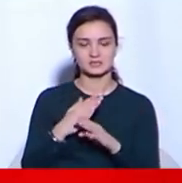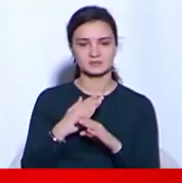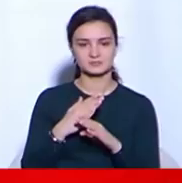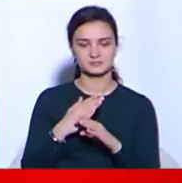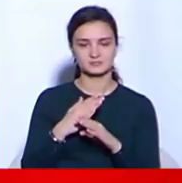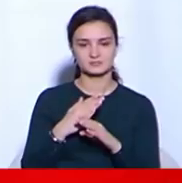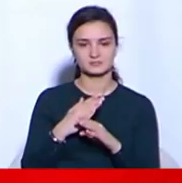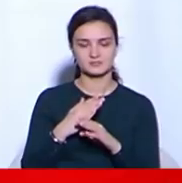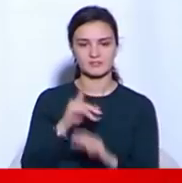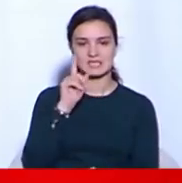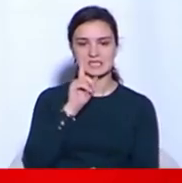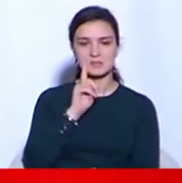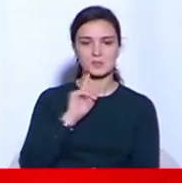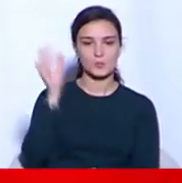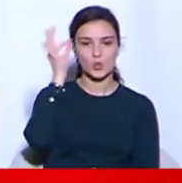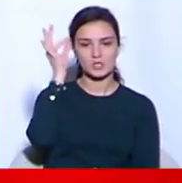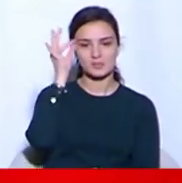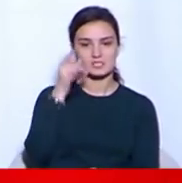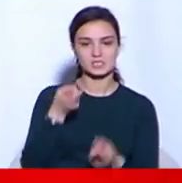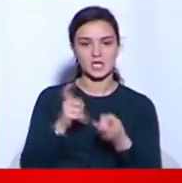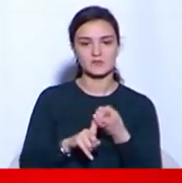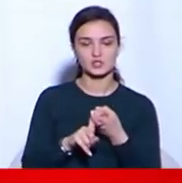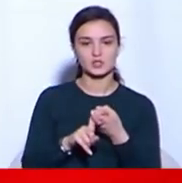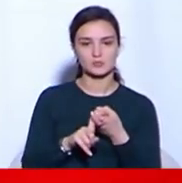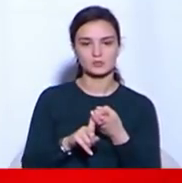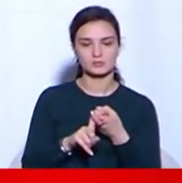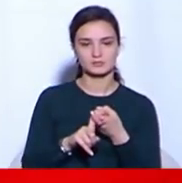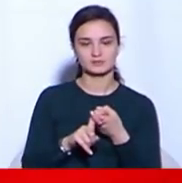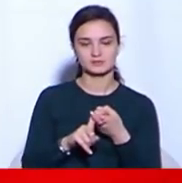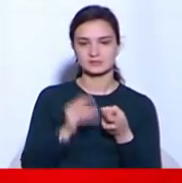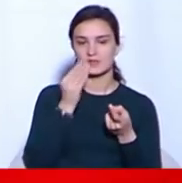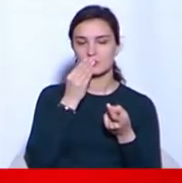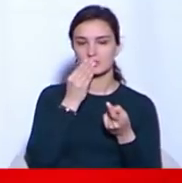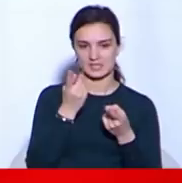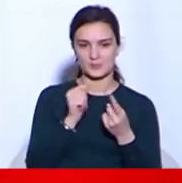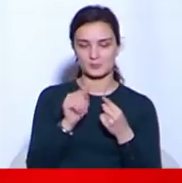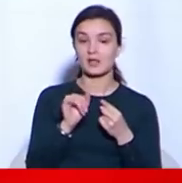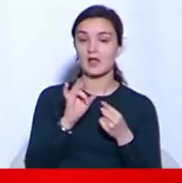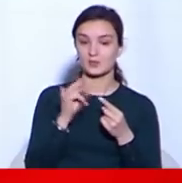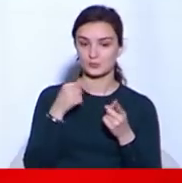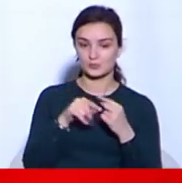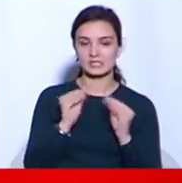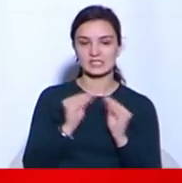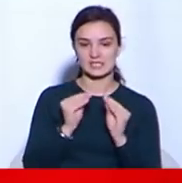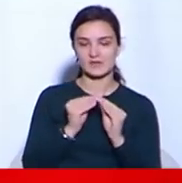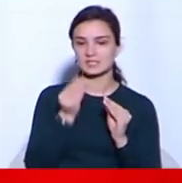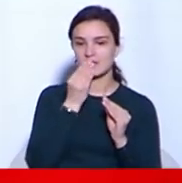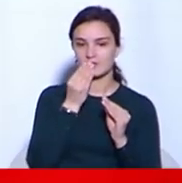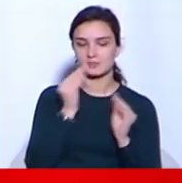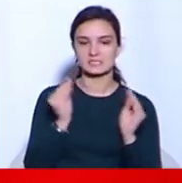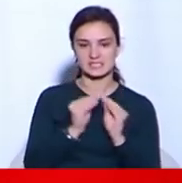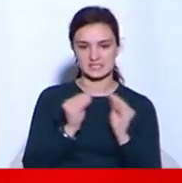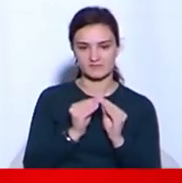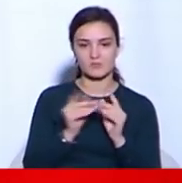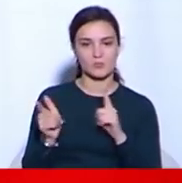იმ ტკბილ მოგონებასთან ასოცირებულ განმამტკიცებელ საკვებთან დაბრუნება. ანუ იგივე საკვების, იგივე